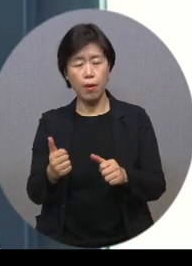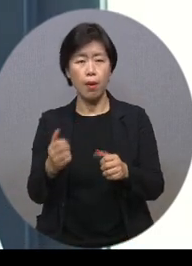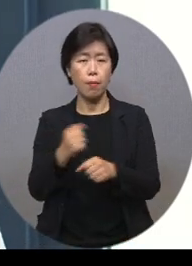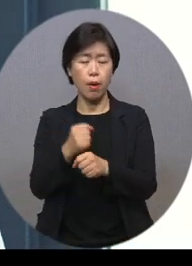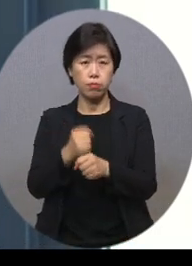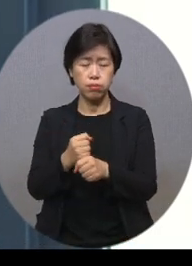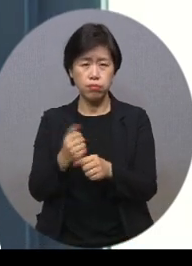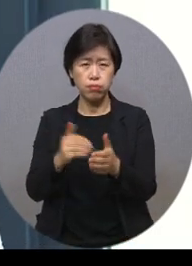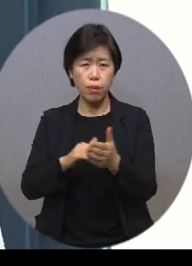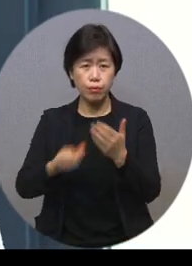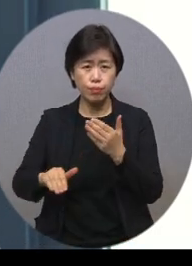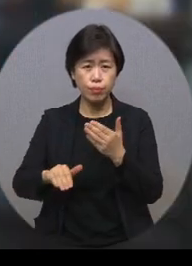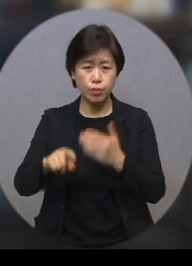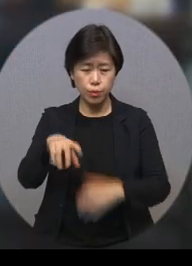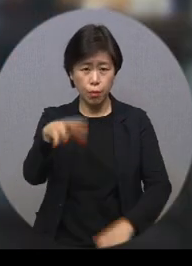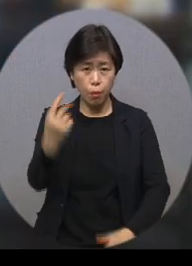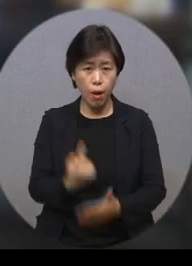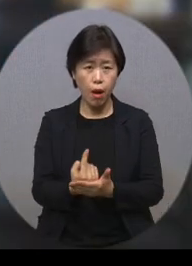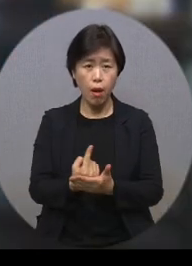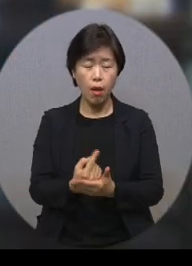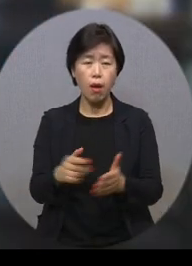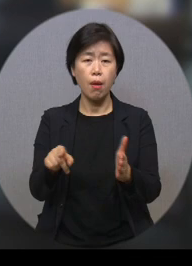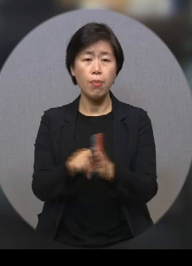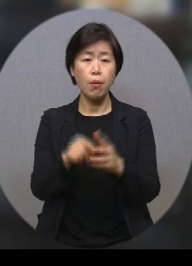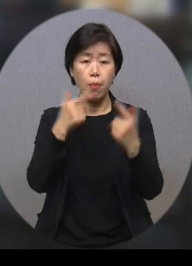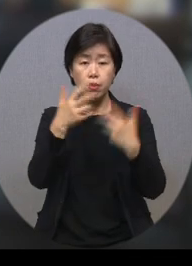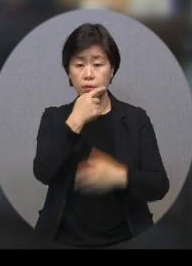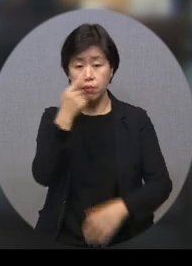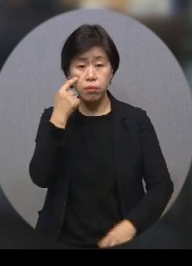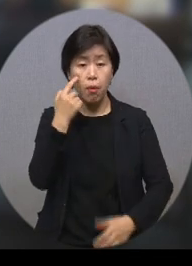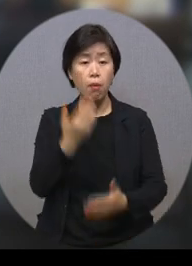뭐 어떤 확신을 좀 주십시오. 그래, 그거야.